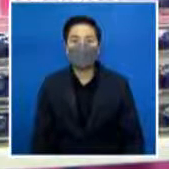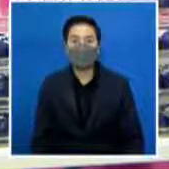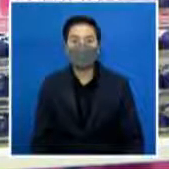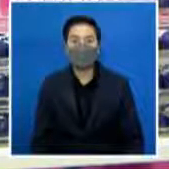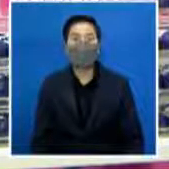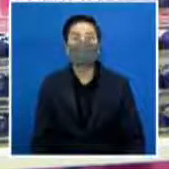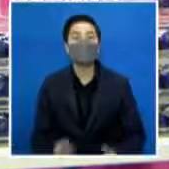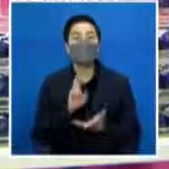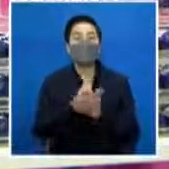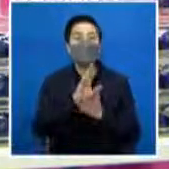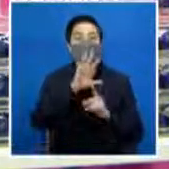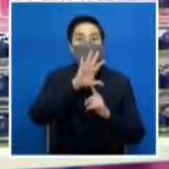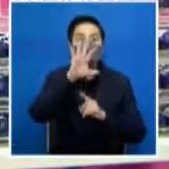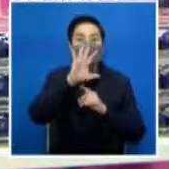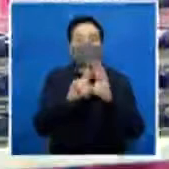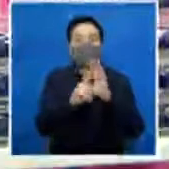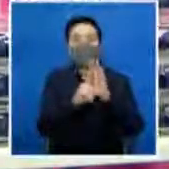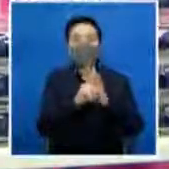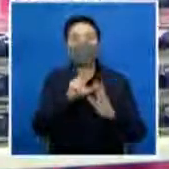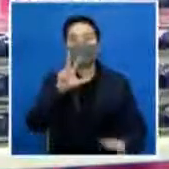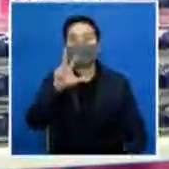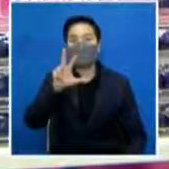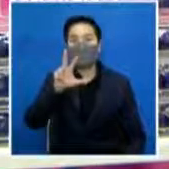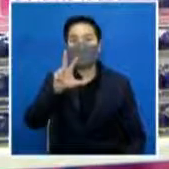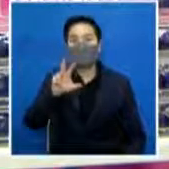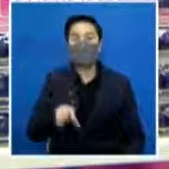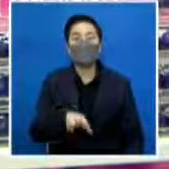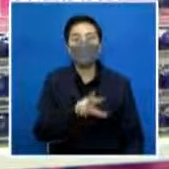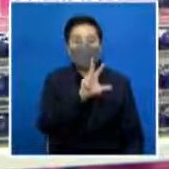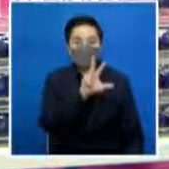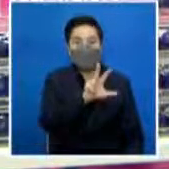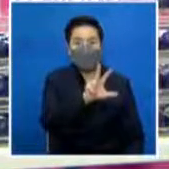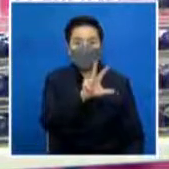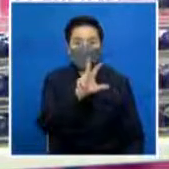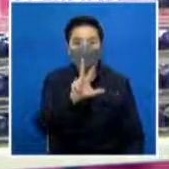อันดับที่5หมุนครั้งที่3เลขที่ออก